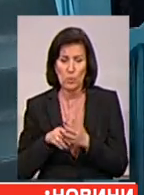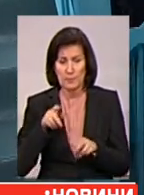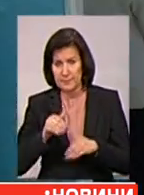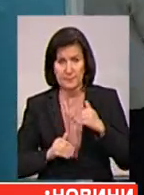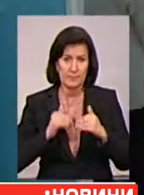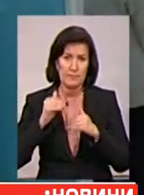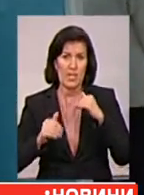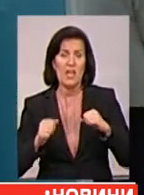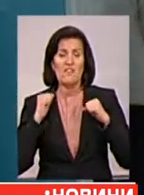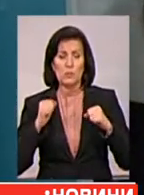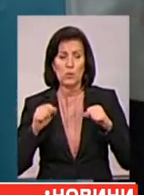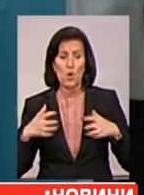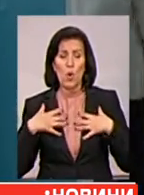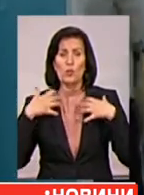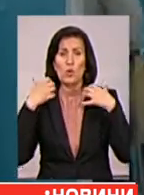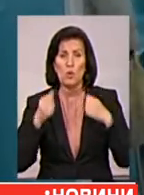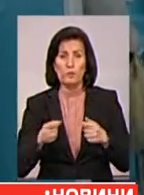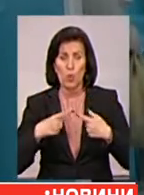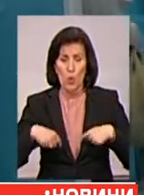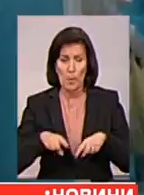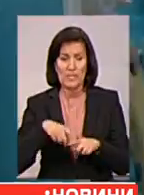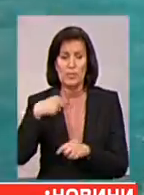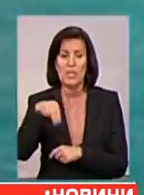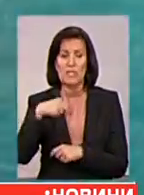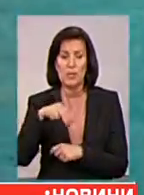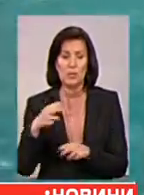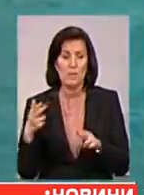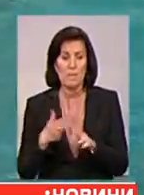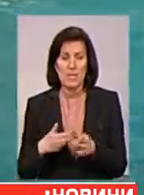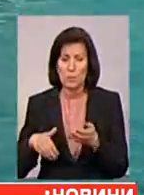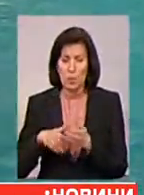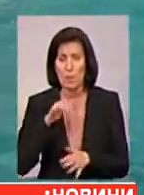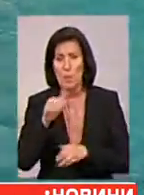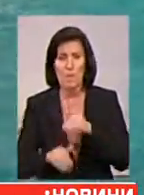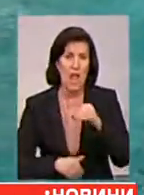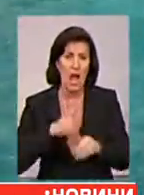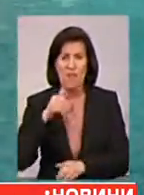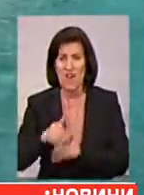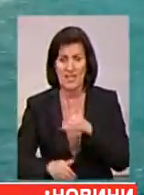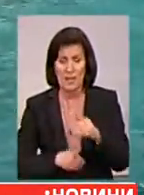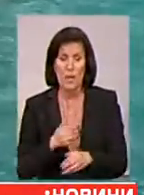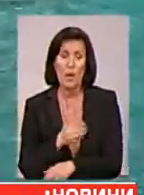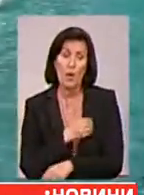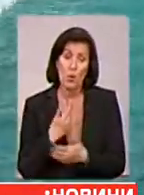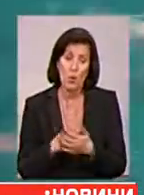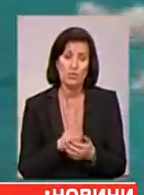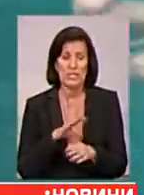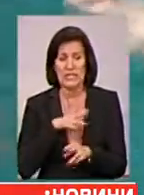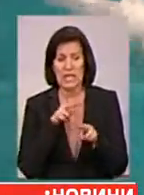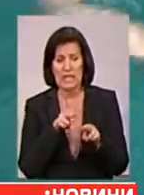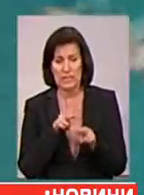сходи фізкультурно-оздоровчого комплексу в Енергодарі на Запоріжжі. Уже без допомоги плаває в басейні. Хоч тренери й